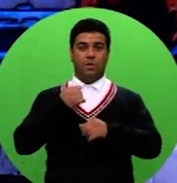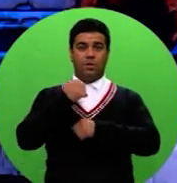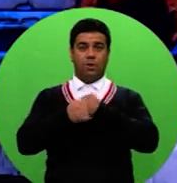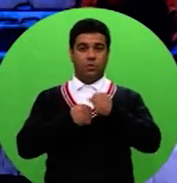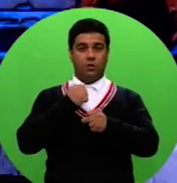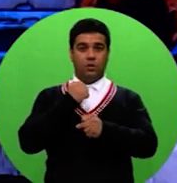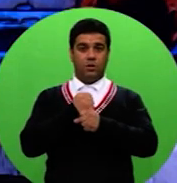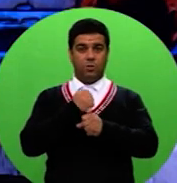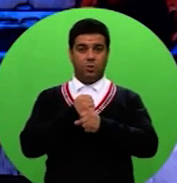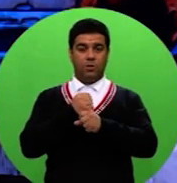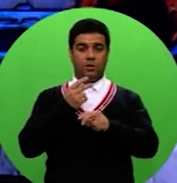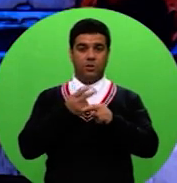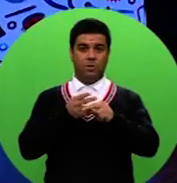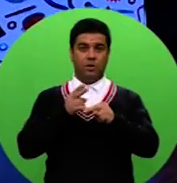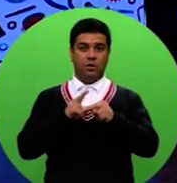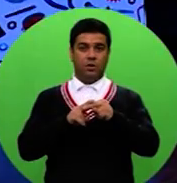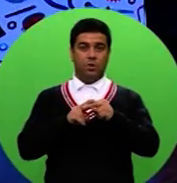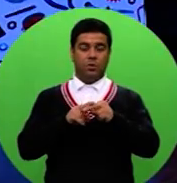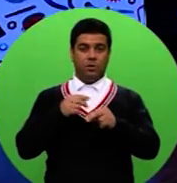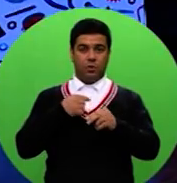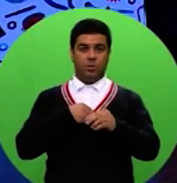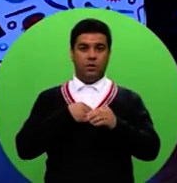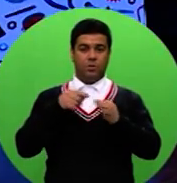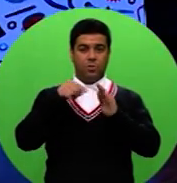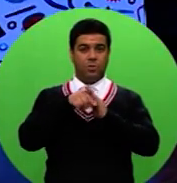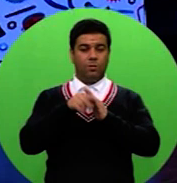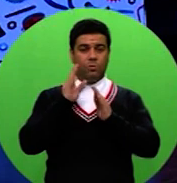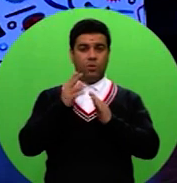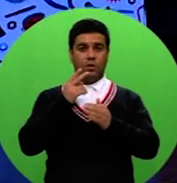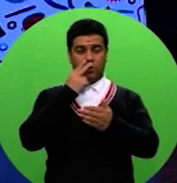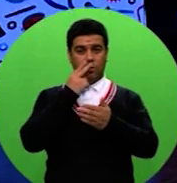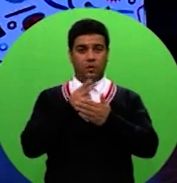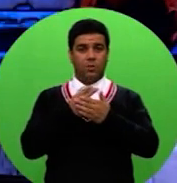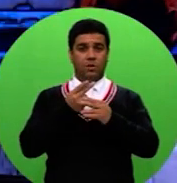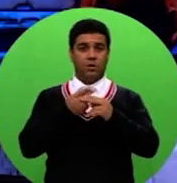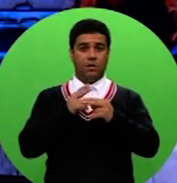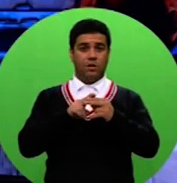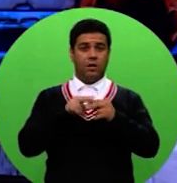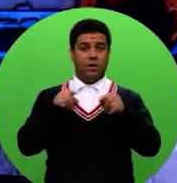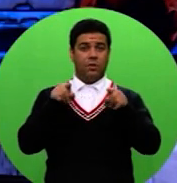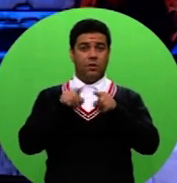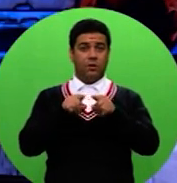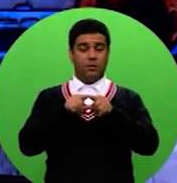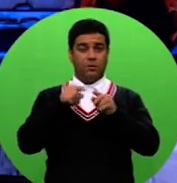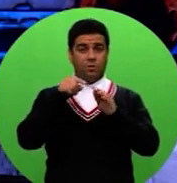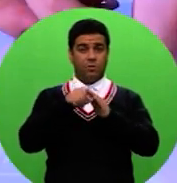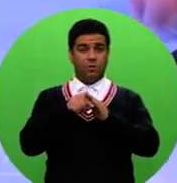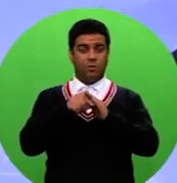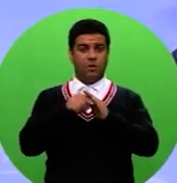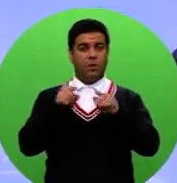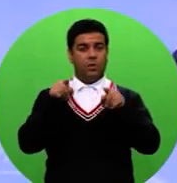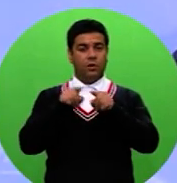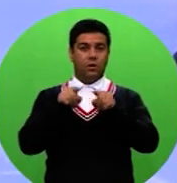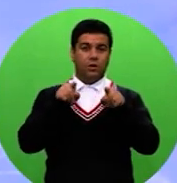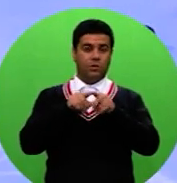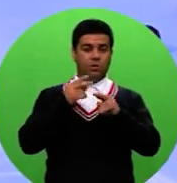Катаем колобочки. Вот я скатала и положила. И смотрю, одинаковые кусочки или